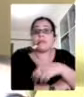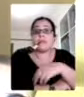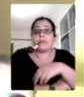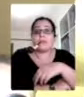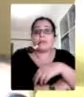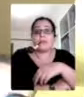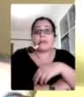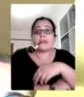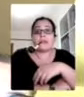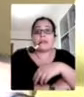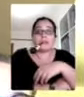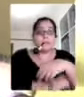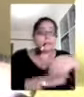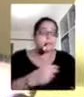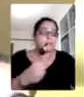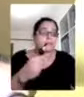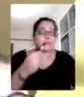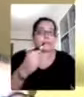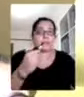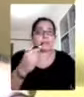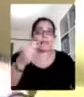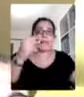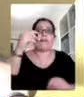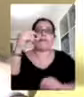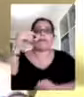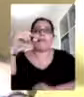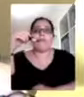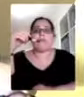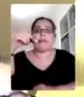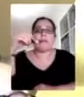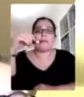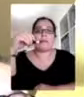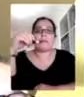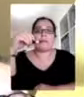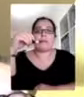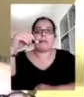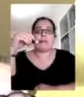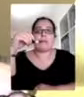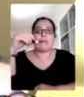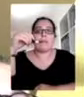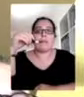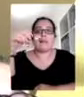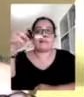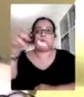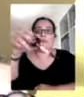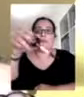ben. Evet. İçen varsa yazsın da içiyor.